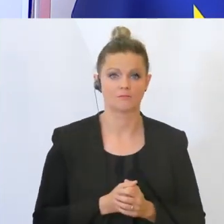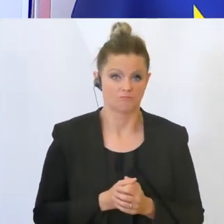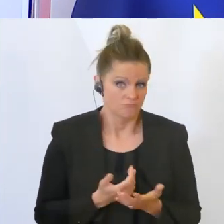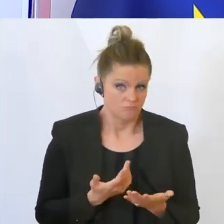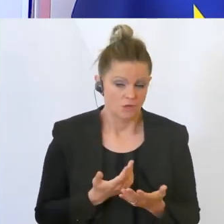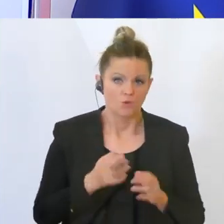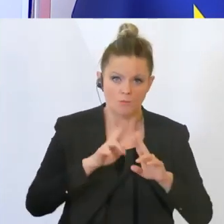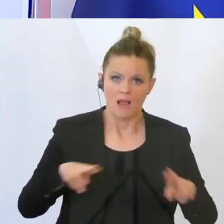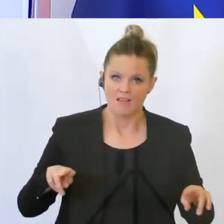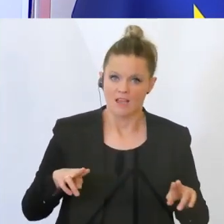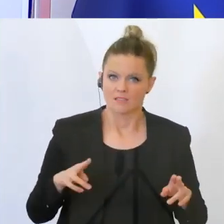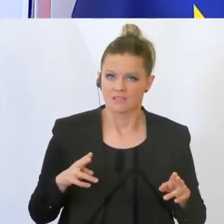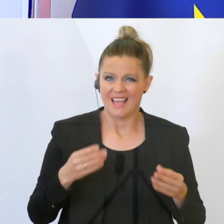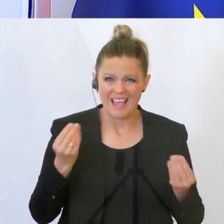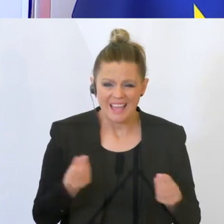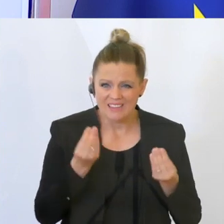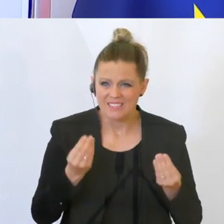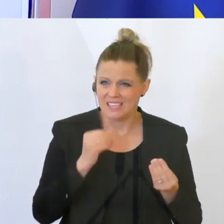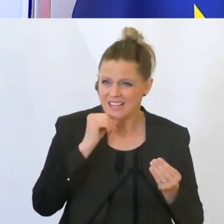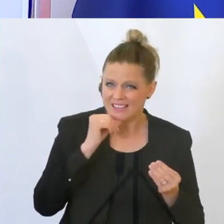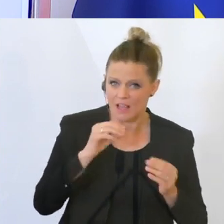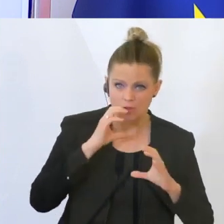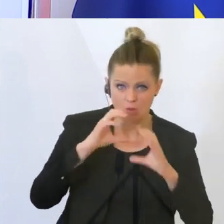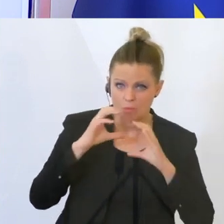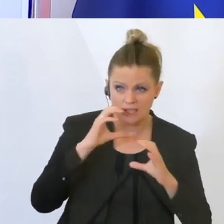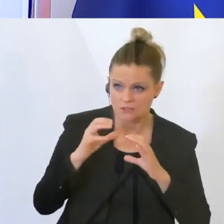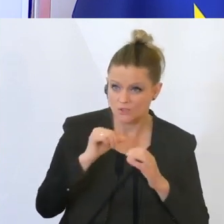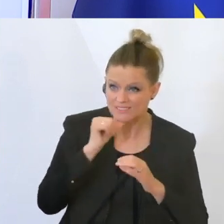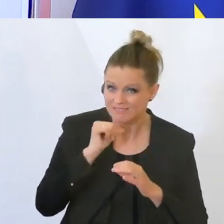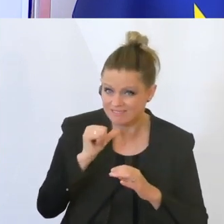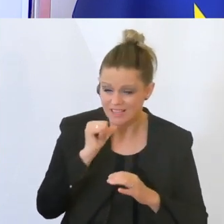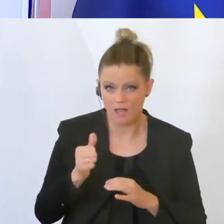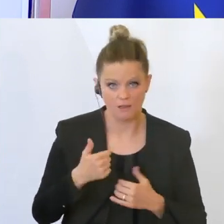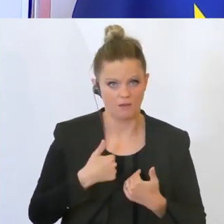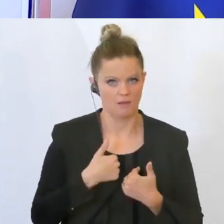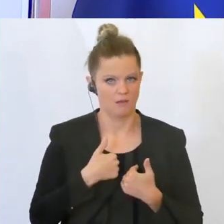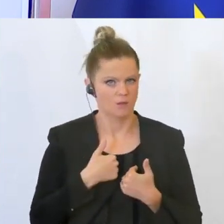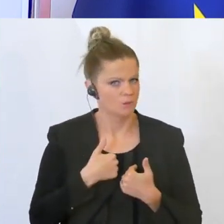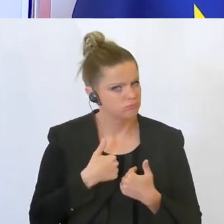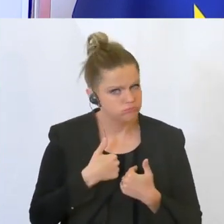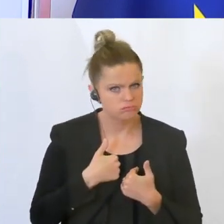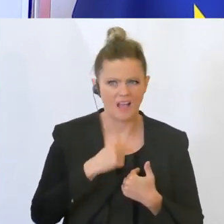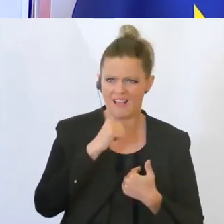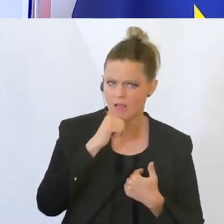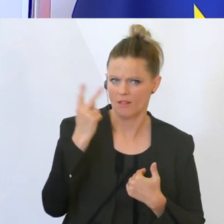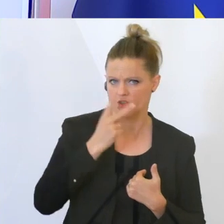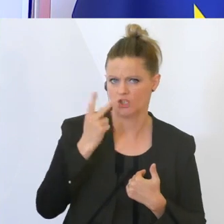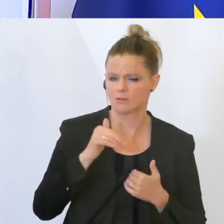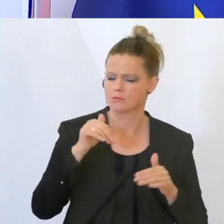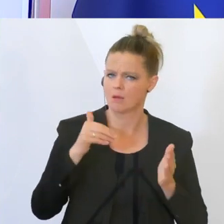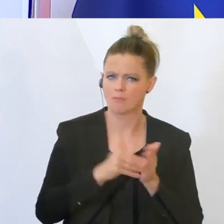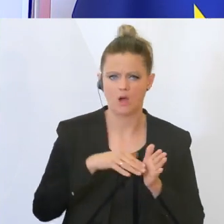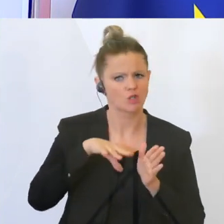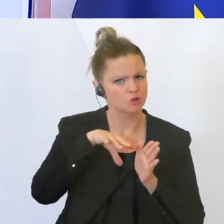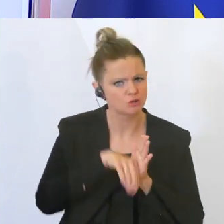hier etwas nicht kommuniziert werden, hält sich mein Verständnis hier absolut in Grenzen und da muss es auch strenge entsprechende